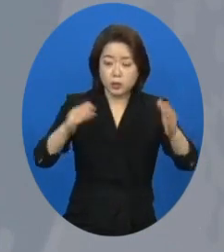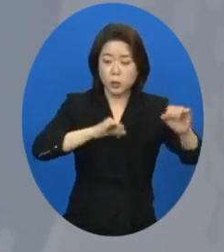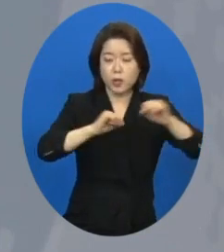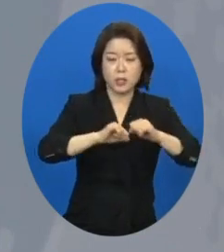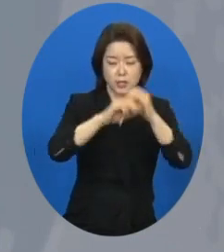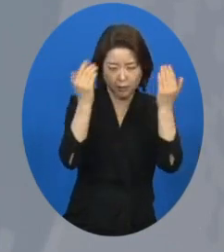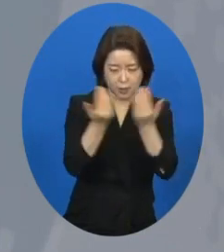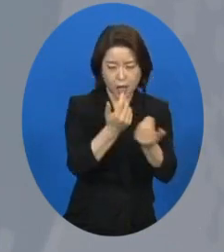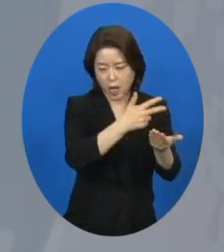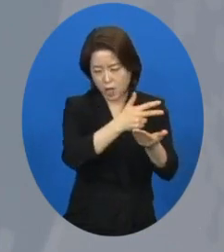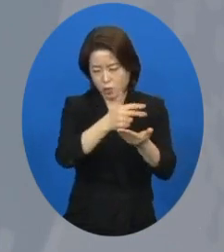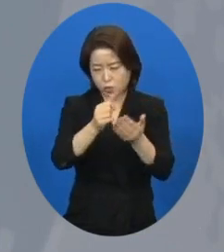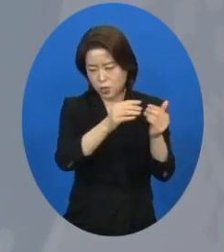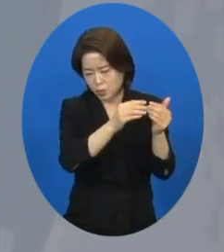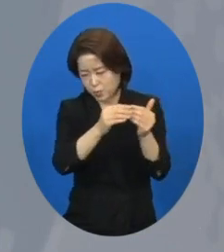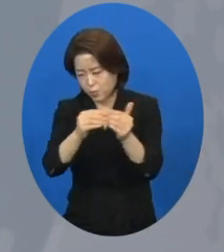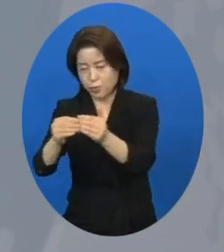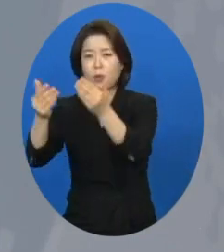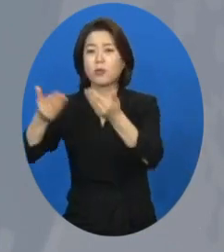다 주님이 하신 거예요.